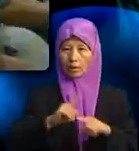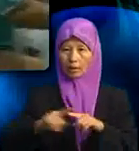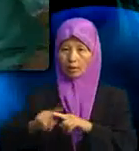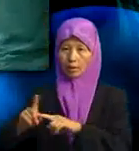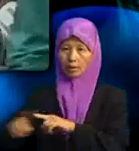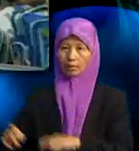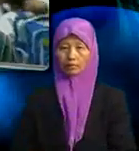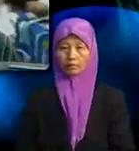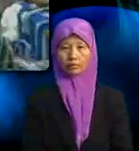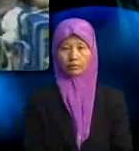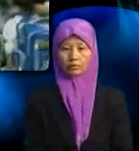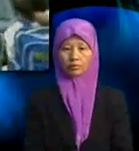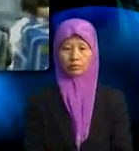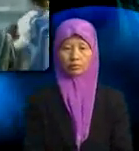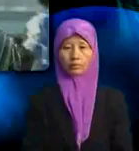dan sebagainya.